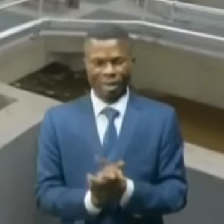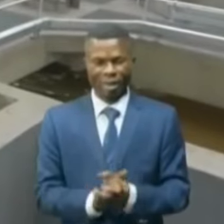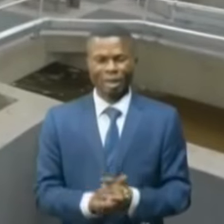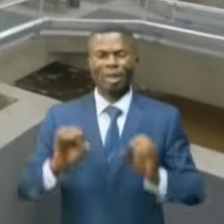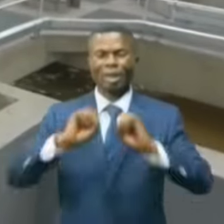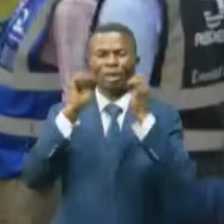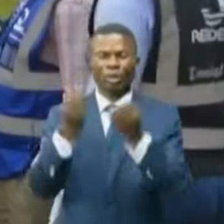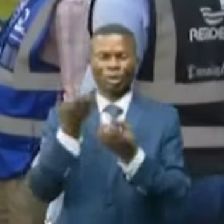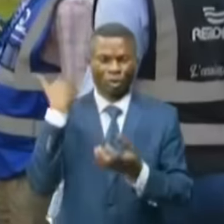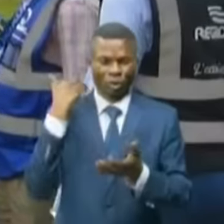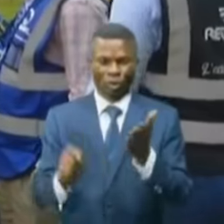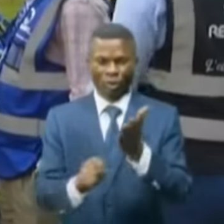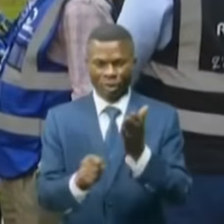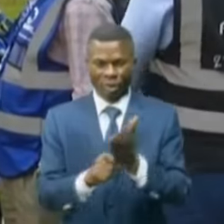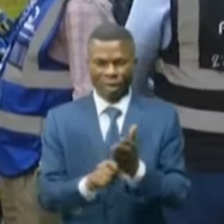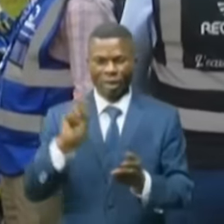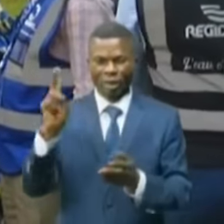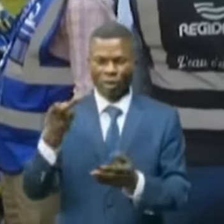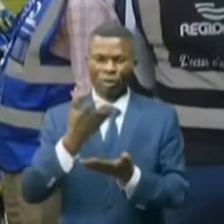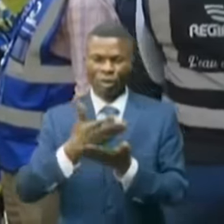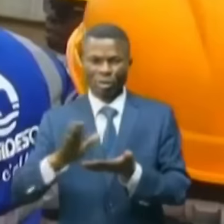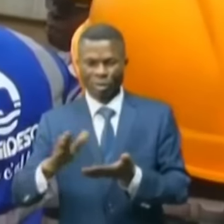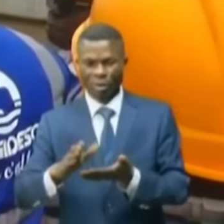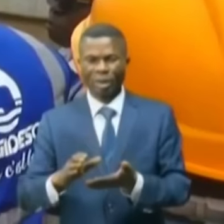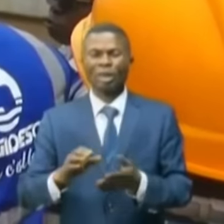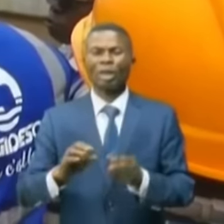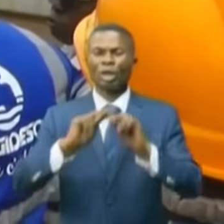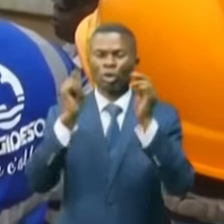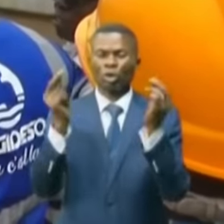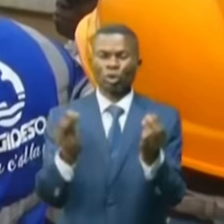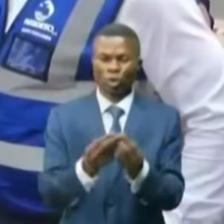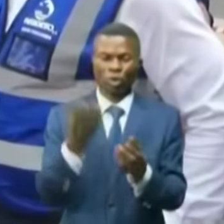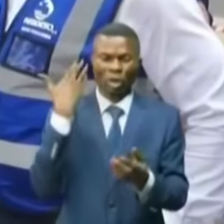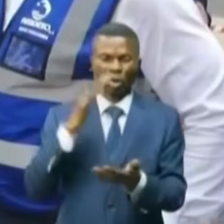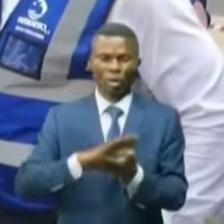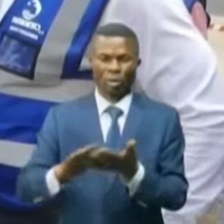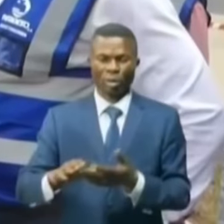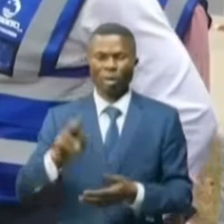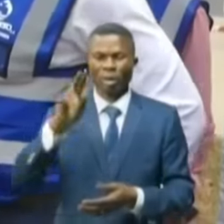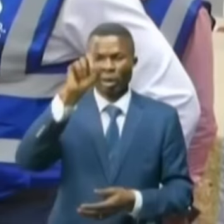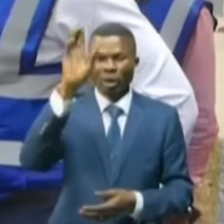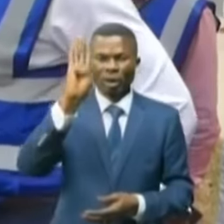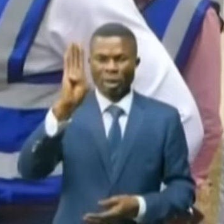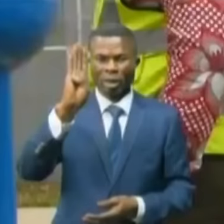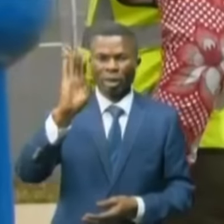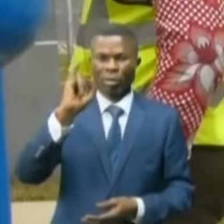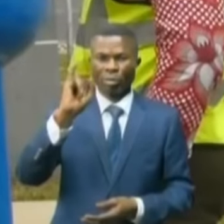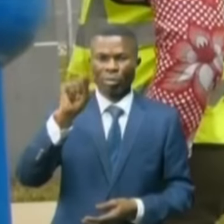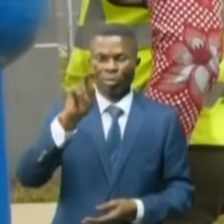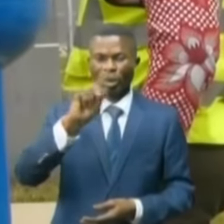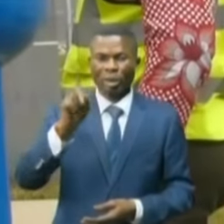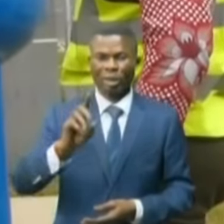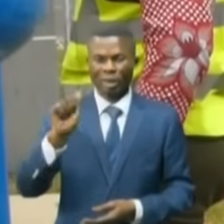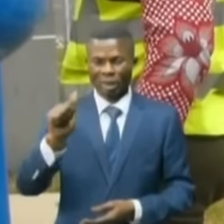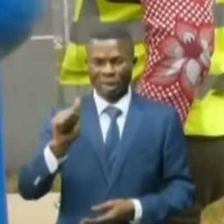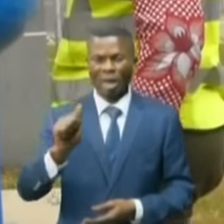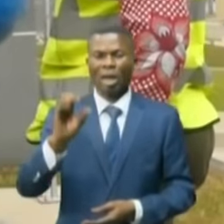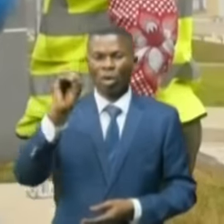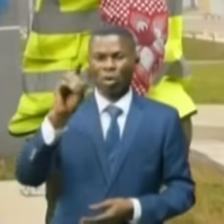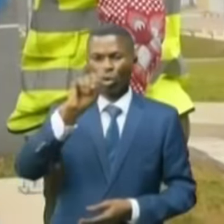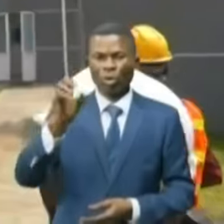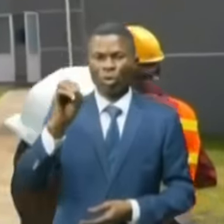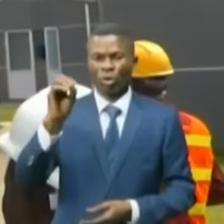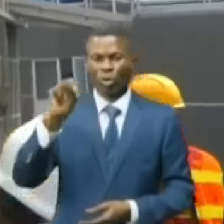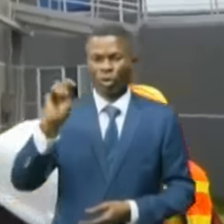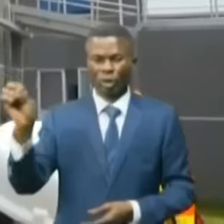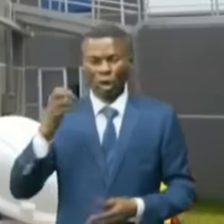tests techniques de la deuxième phase de l'usine de traitement d'eau potable des Binza Ozone, lancée il y a quelques semaines. Les constats